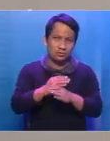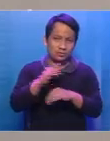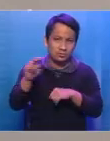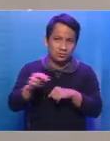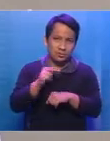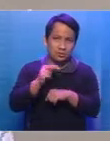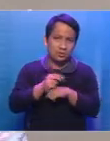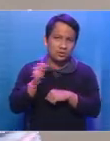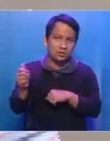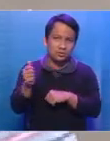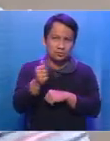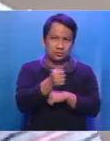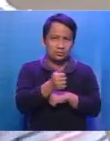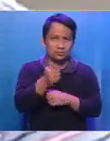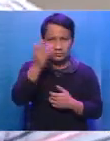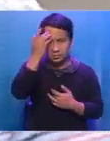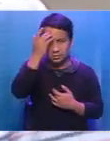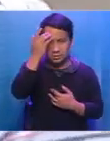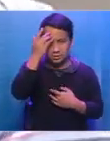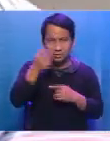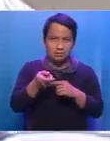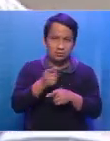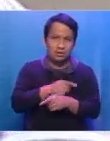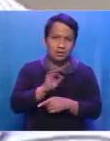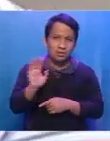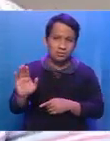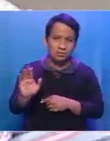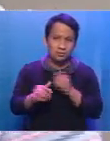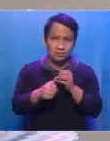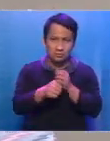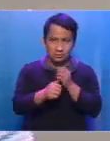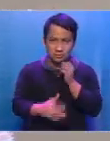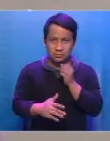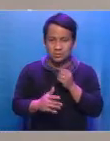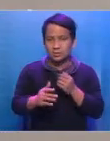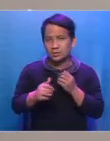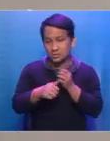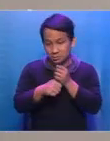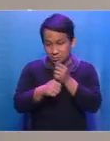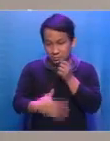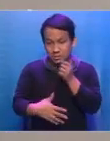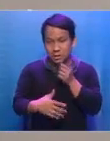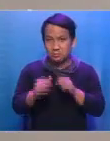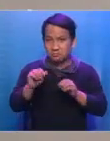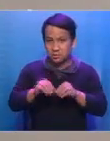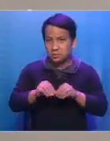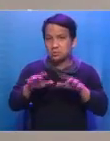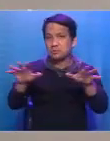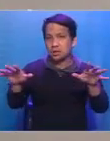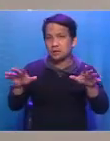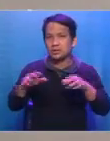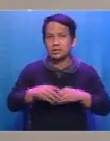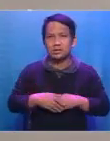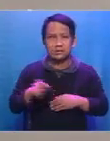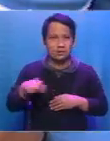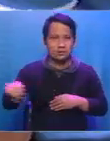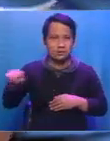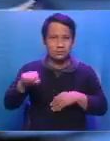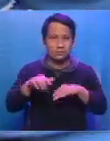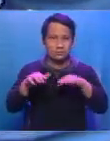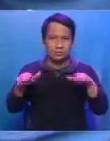naturally, yung ibang mga sakit na nanggagaling sa dumi ng tao na maaaring kumalat sa mga